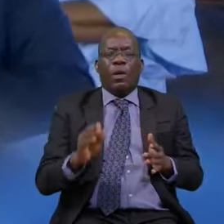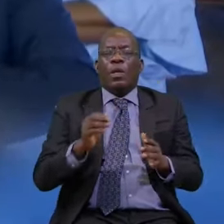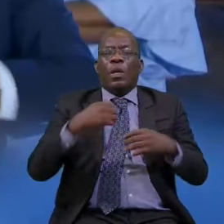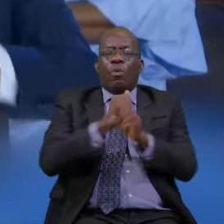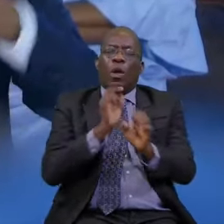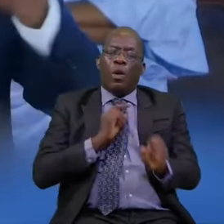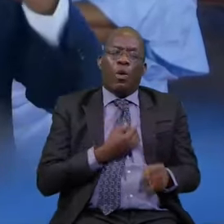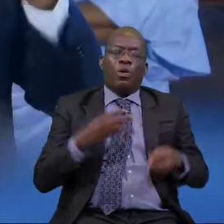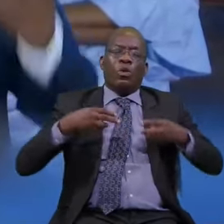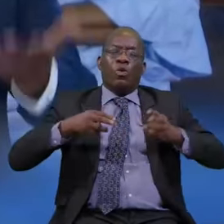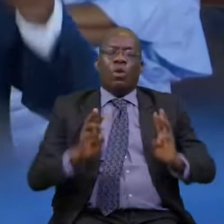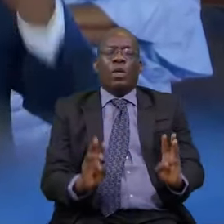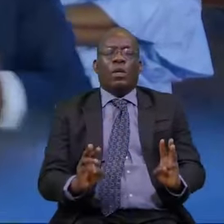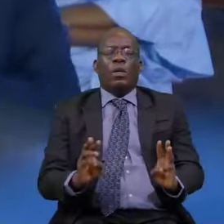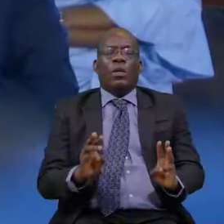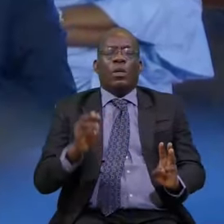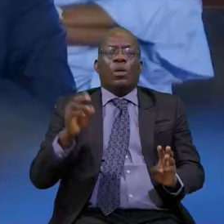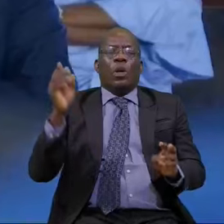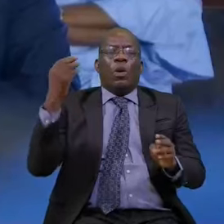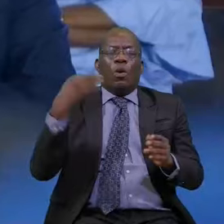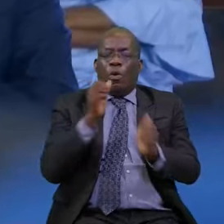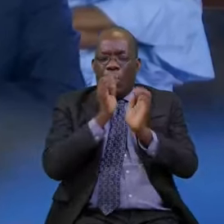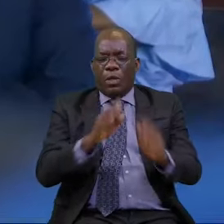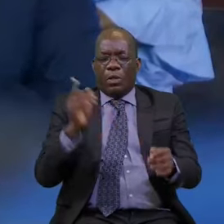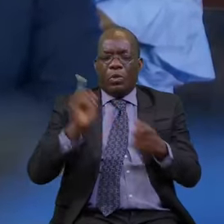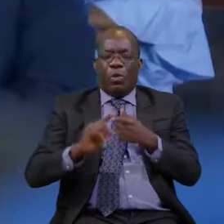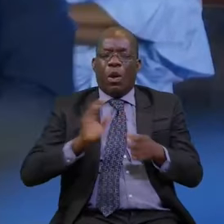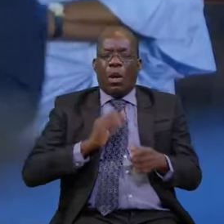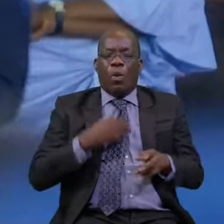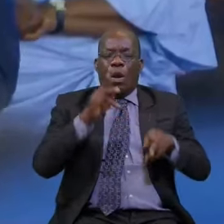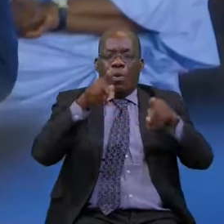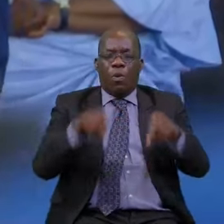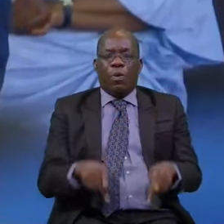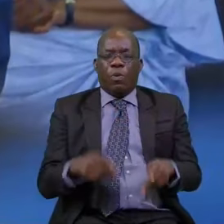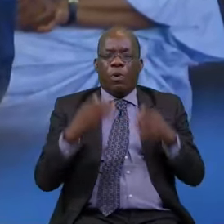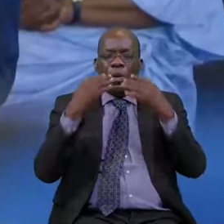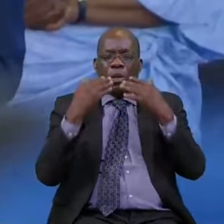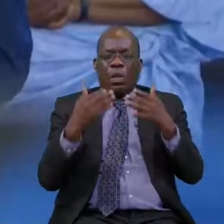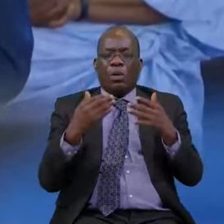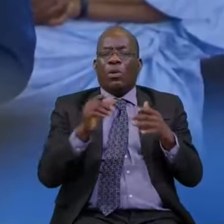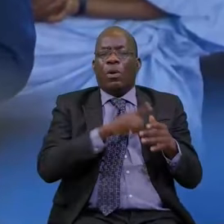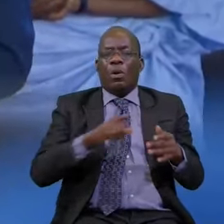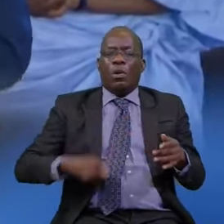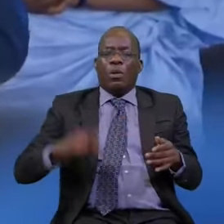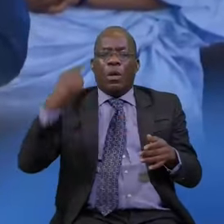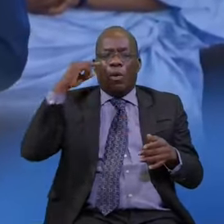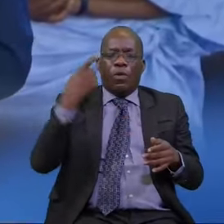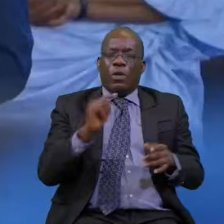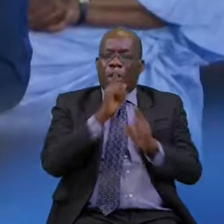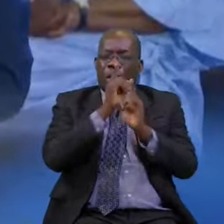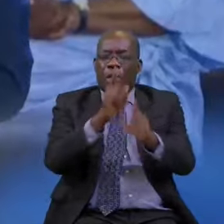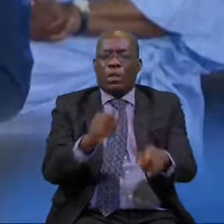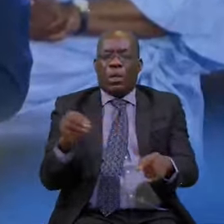nous des canaux de bénédiction à notre peuple. Merci Seigneur pour la réponse. Au nom